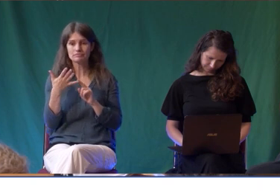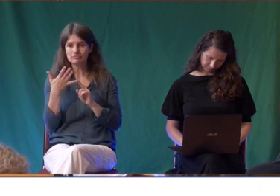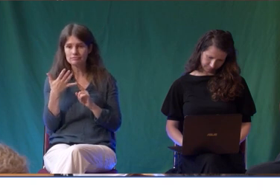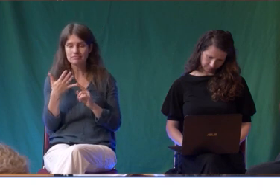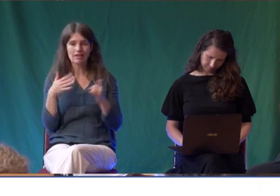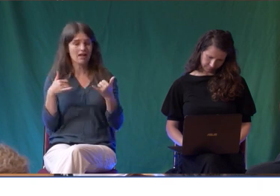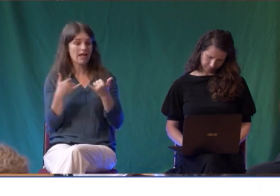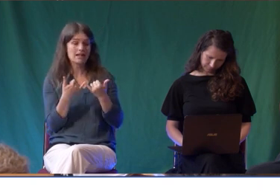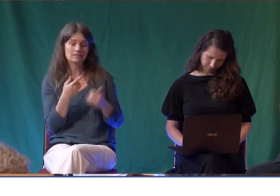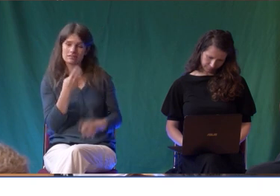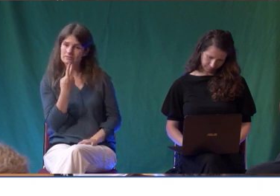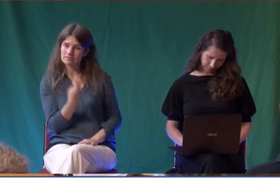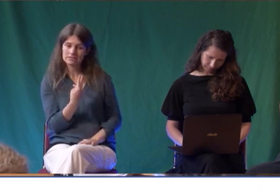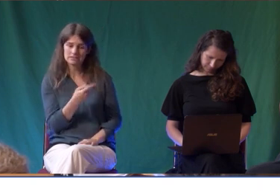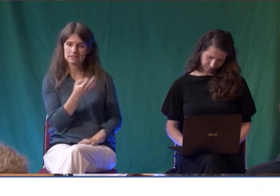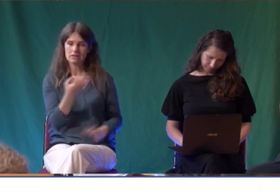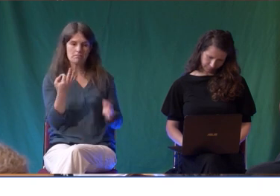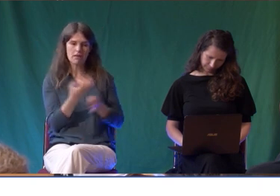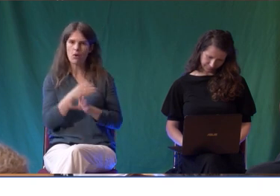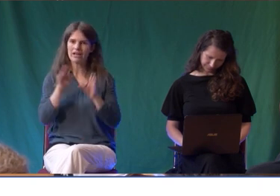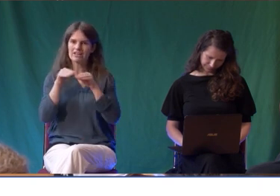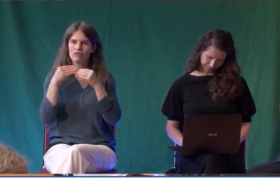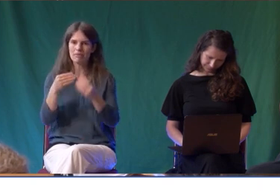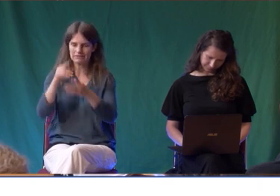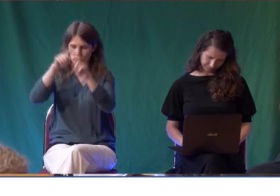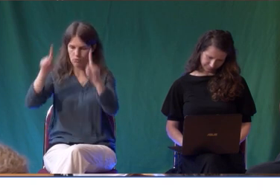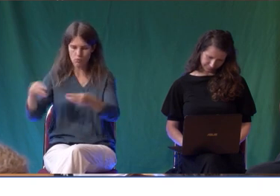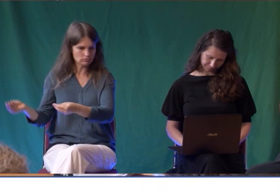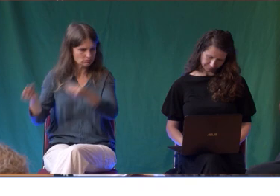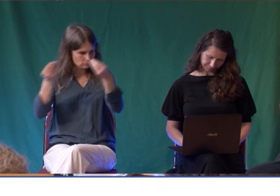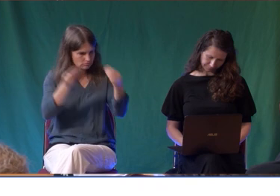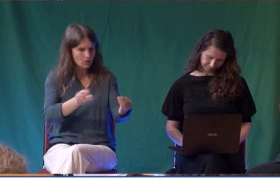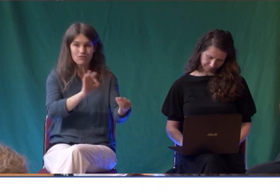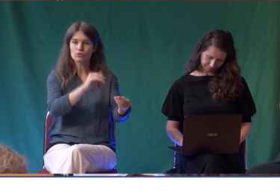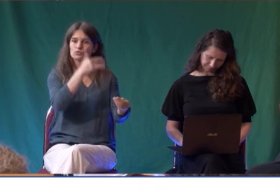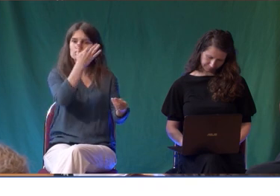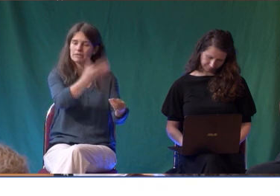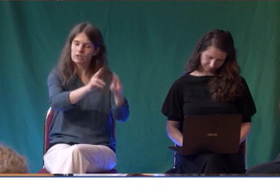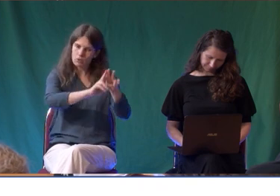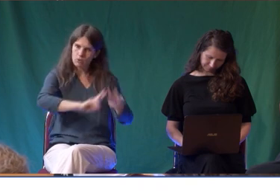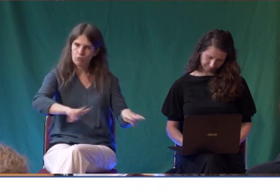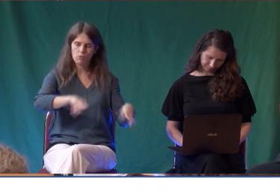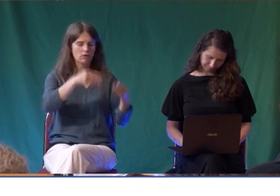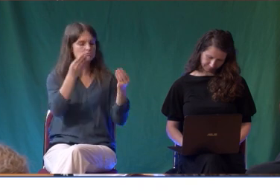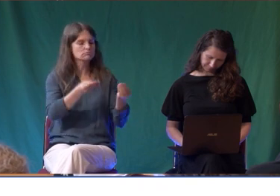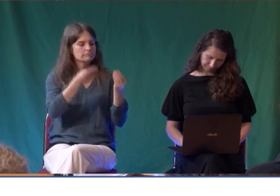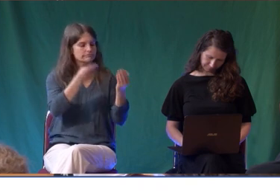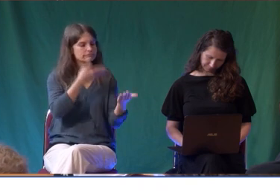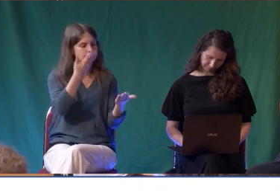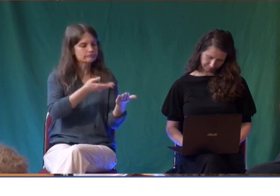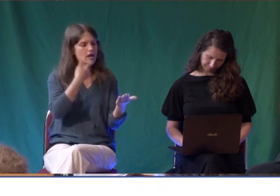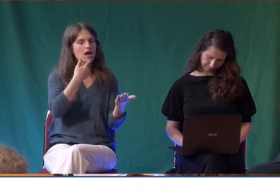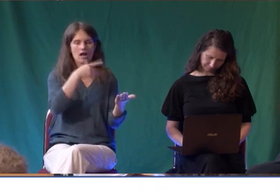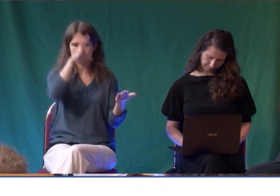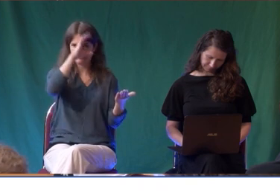die Eltern müssen Informationen zum Nachlesen bekommen damit sie später alles in Ruhe lesen können